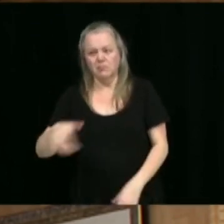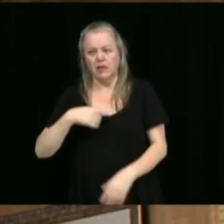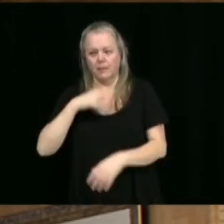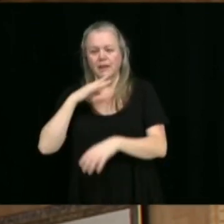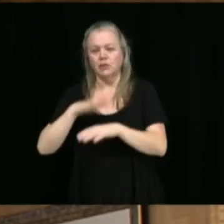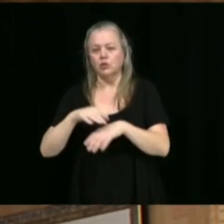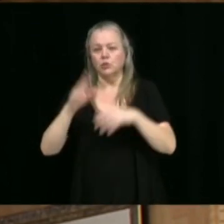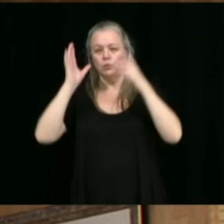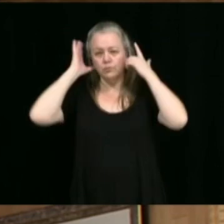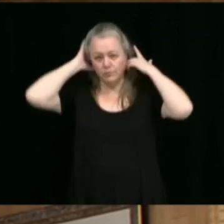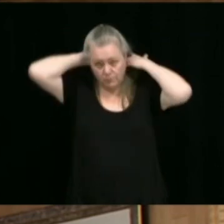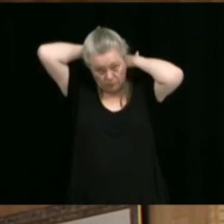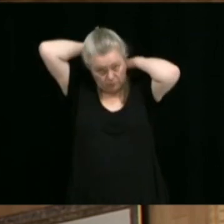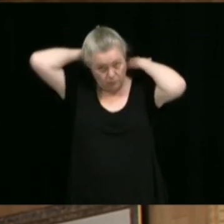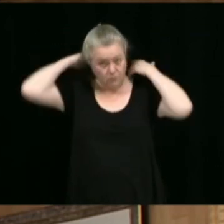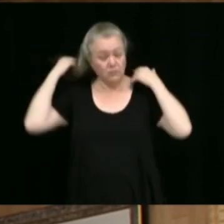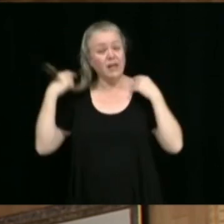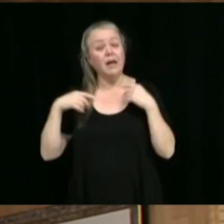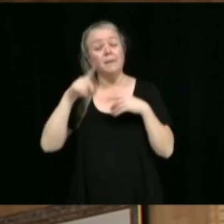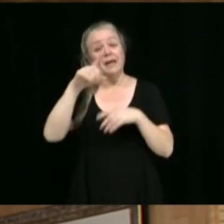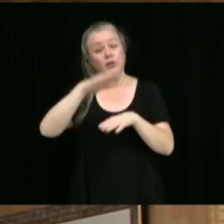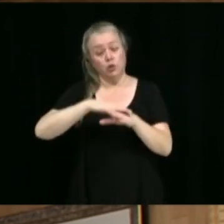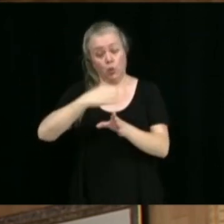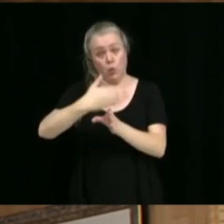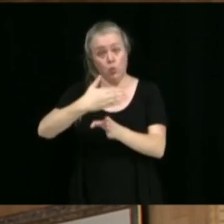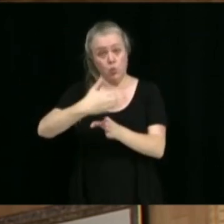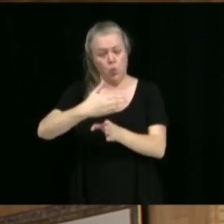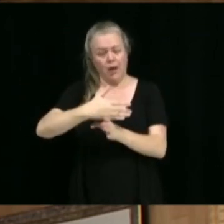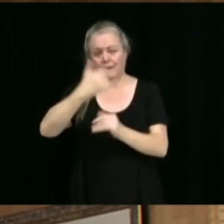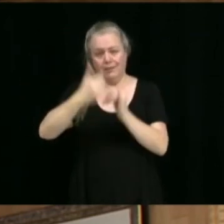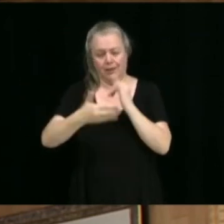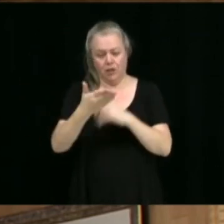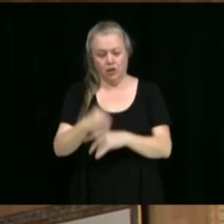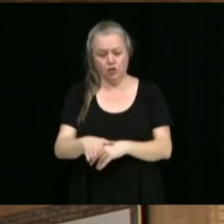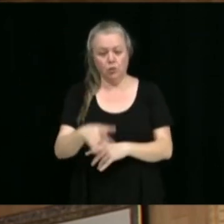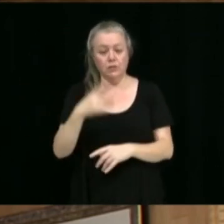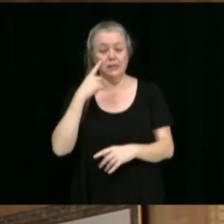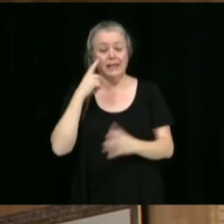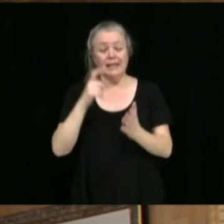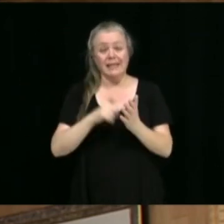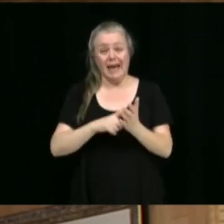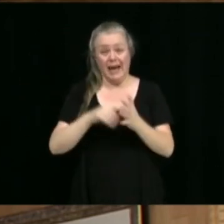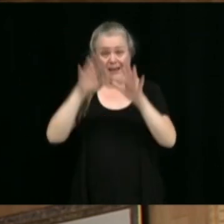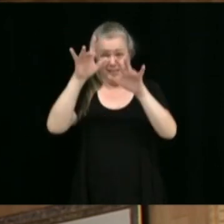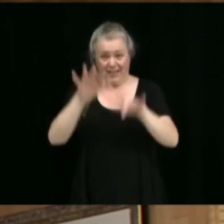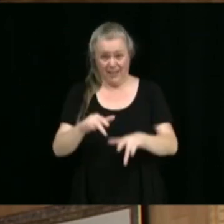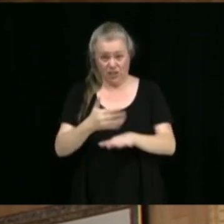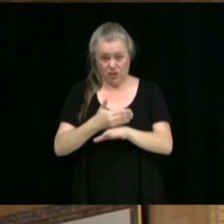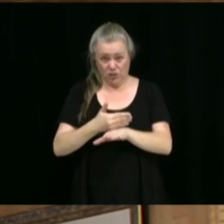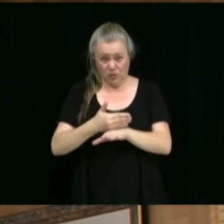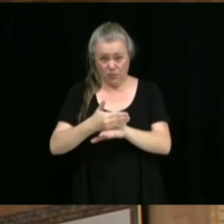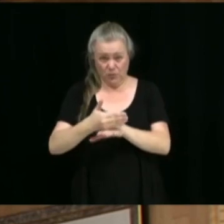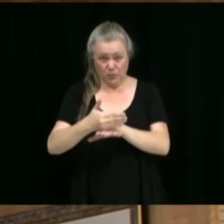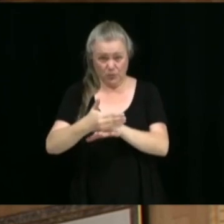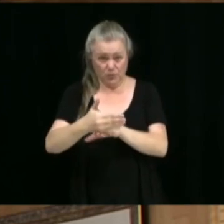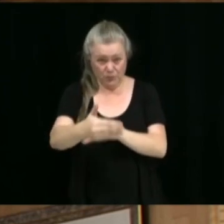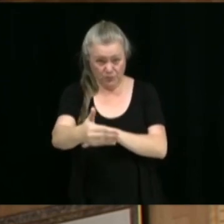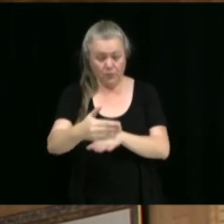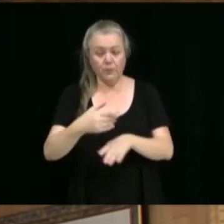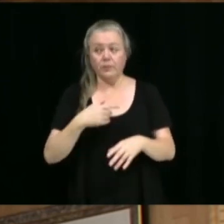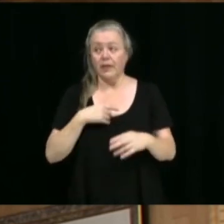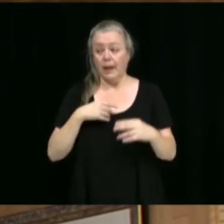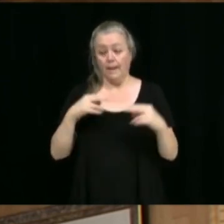enjeu-là. Puis juste pour compléter sur cette intersection-là, peut-être au niveau du déneigement, tu sais, la charrue, elle déneige le